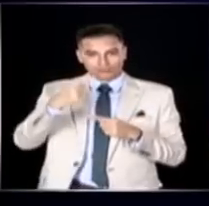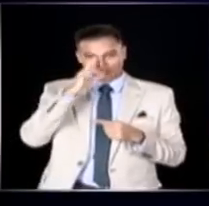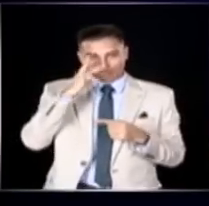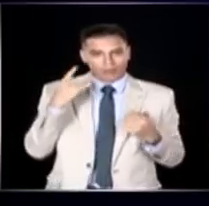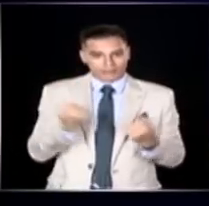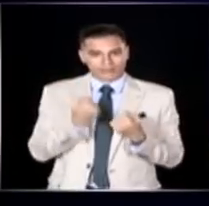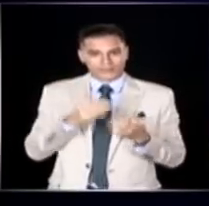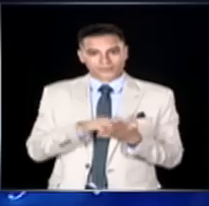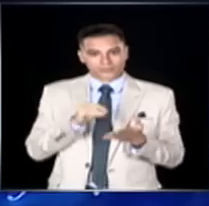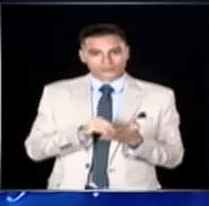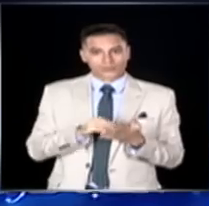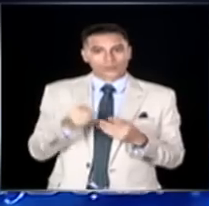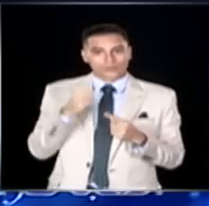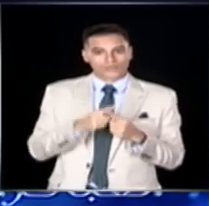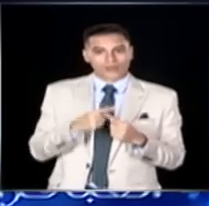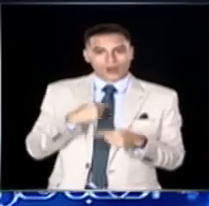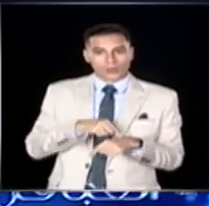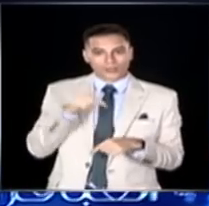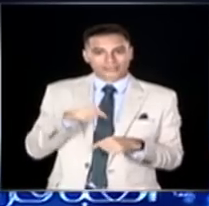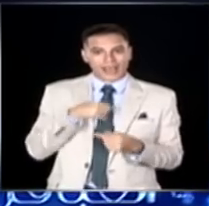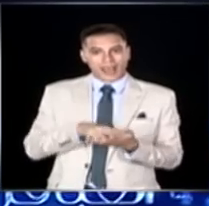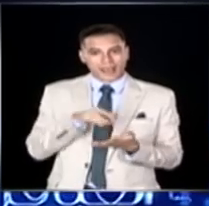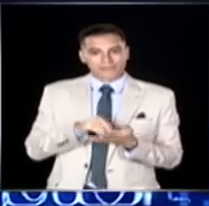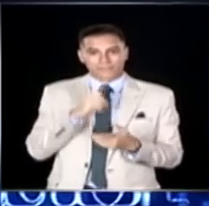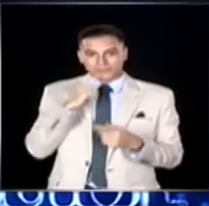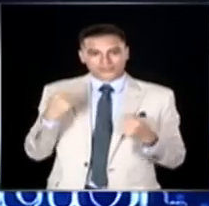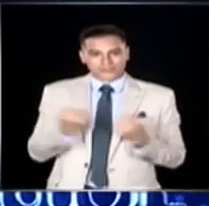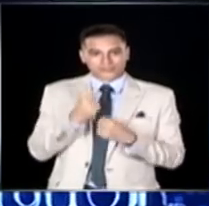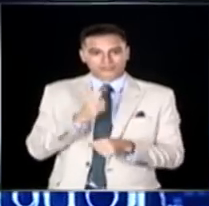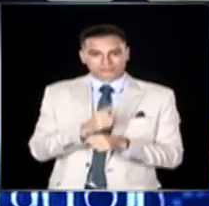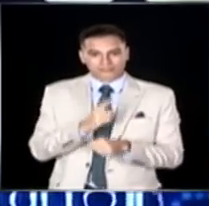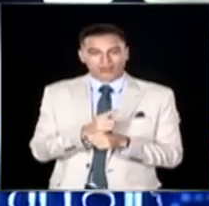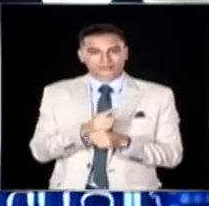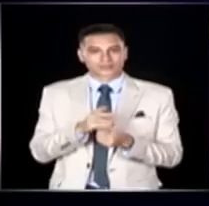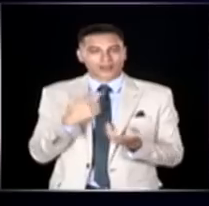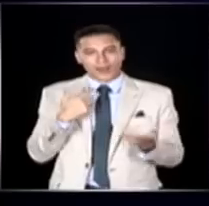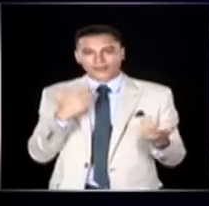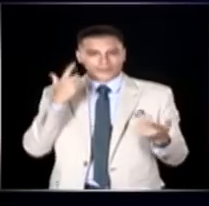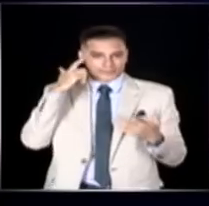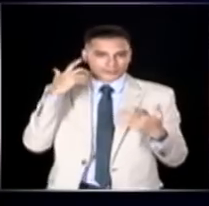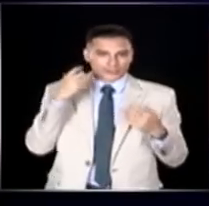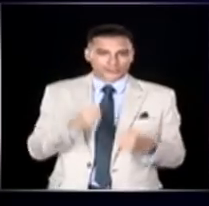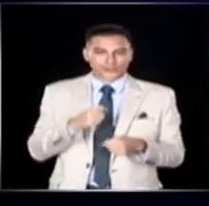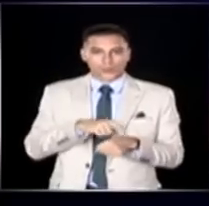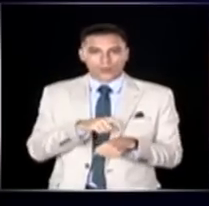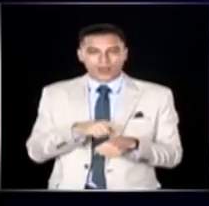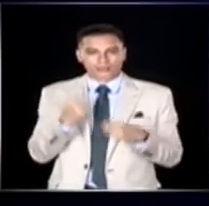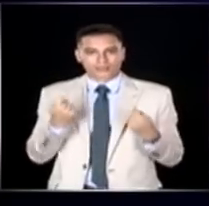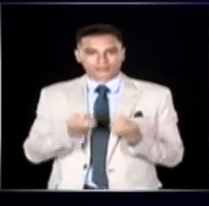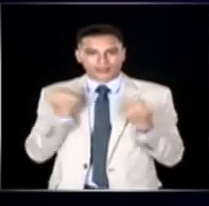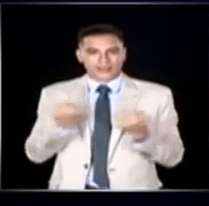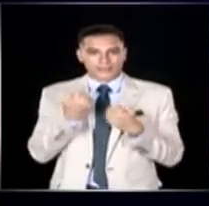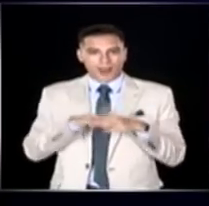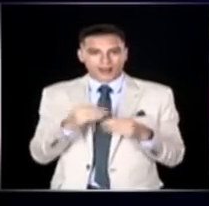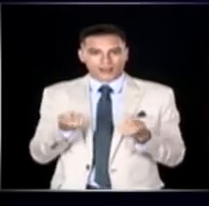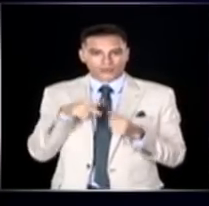فيه وكده. طبعا كنت الفتره دي هبدا، بس عشان الدراسه دخلت وكده فحصل جروب كده بينهم، فما